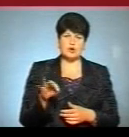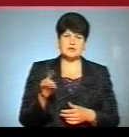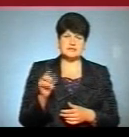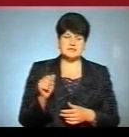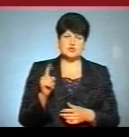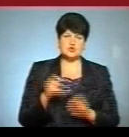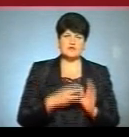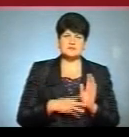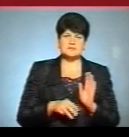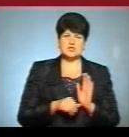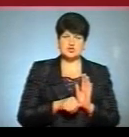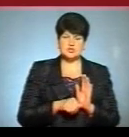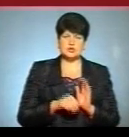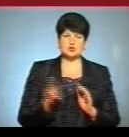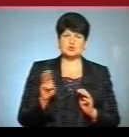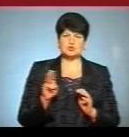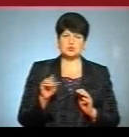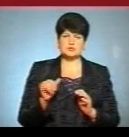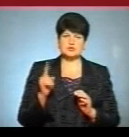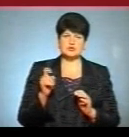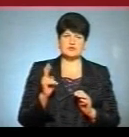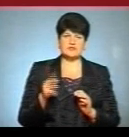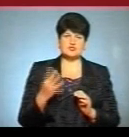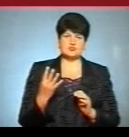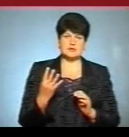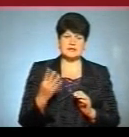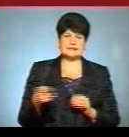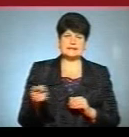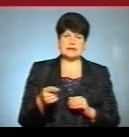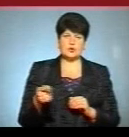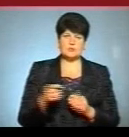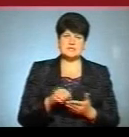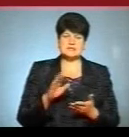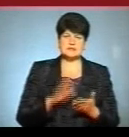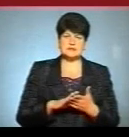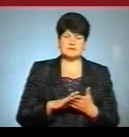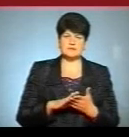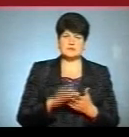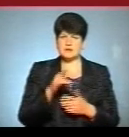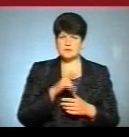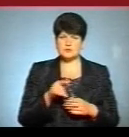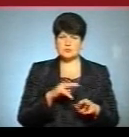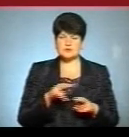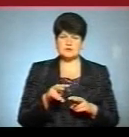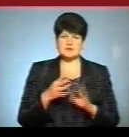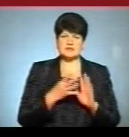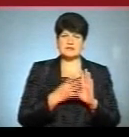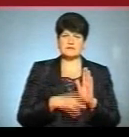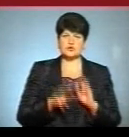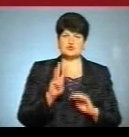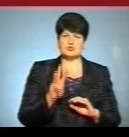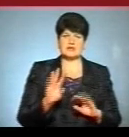– 186, в Шумському – 124. В Тернополі зареєстровано за період спостереження